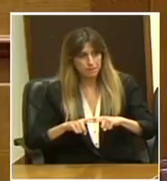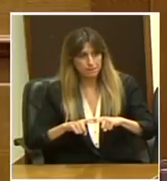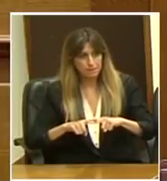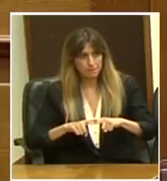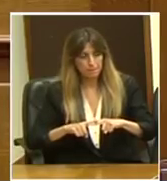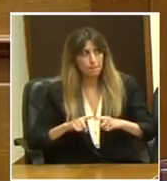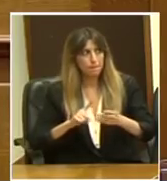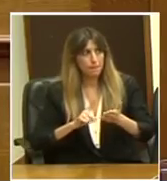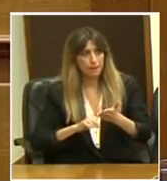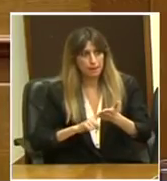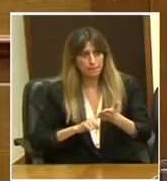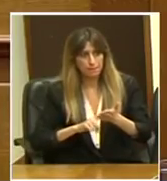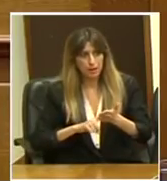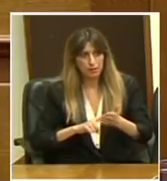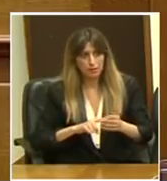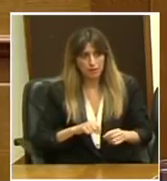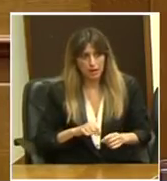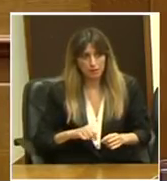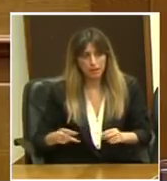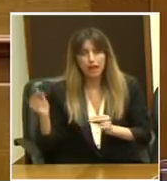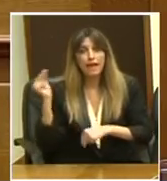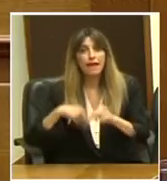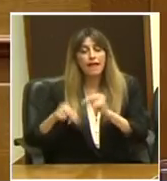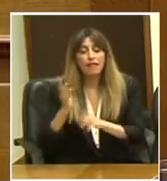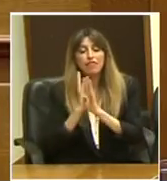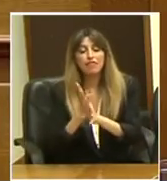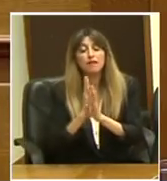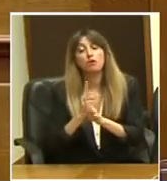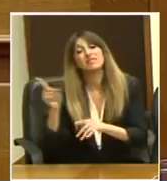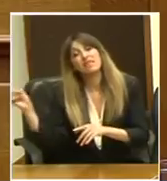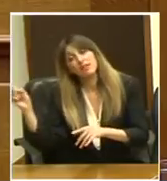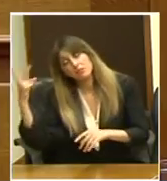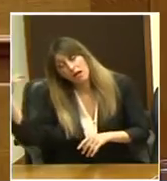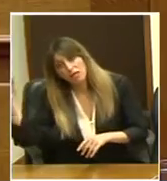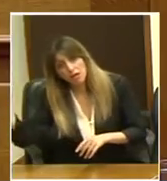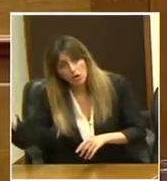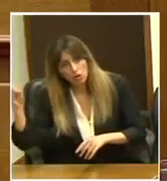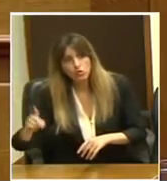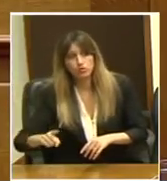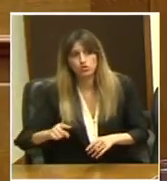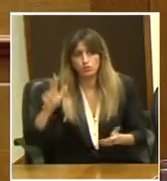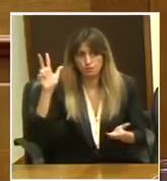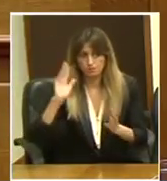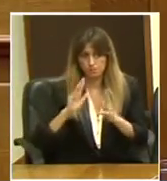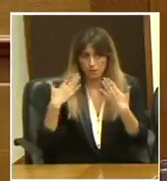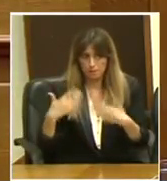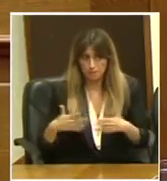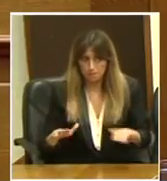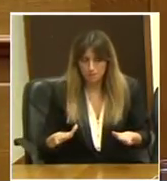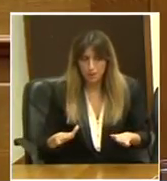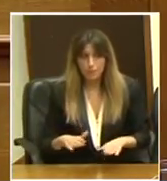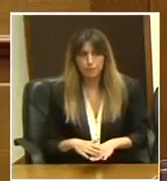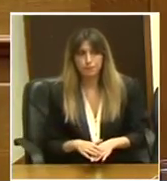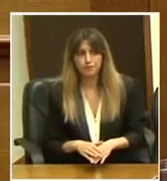ολοκλήρωσε τη διεξαγωγή του δημοψηφίσματος, ολοκλήρωσε τις συνταγματικές τροποποιήσεις που προβλεπόντουσαν στην παρούσα συμφωνία και